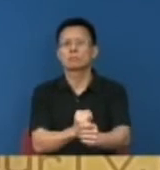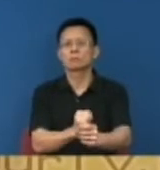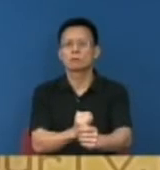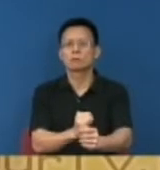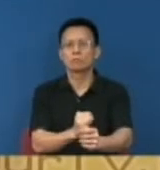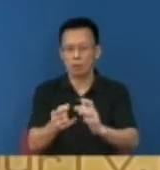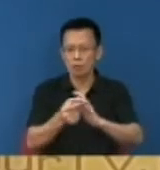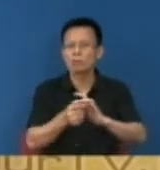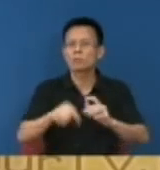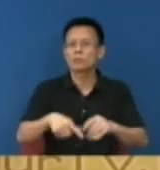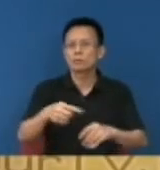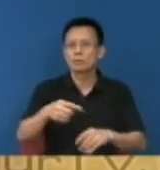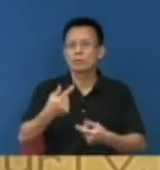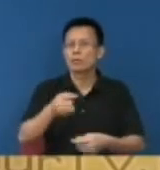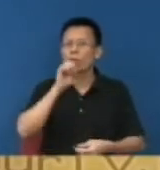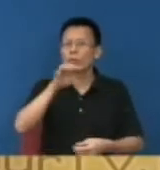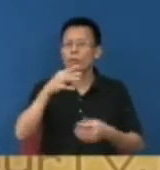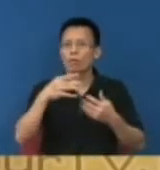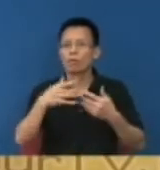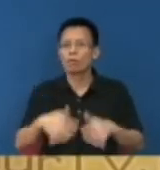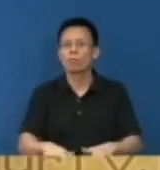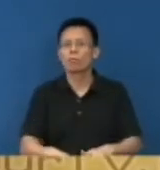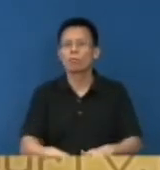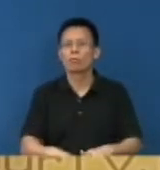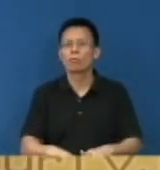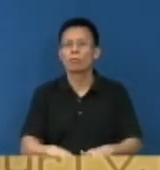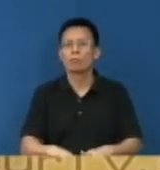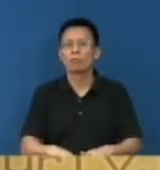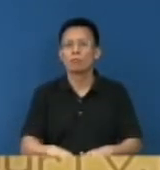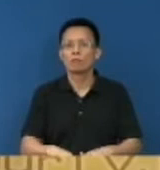甘地講過，在這個